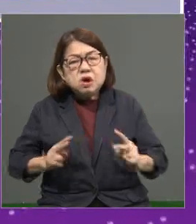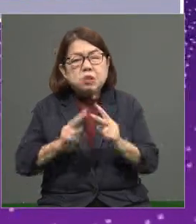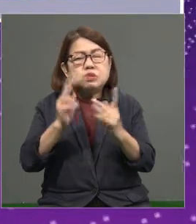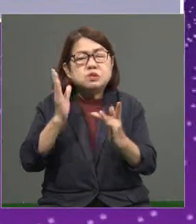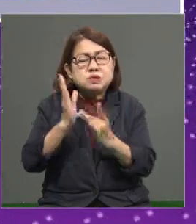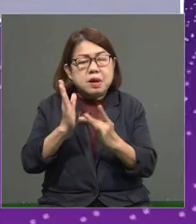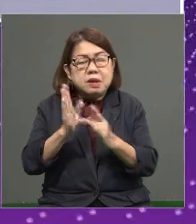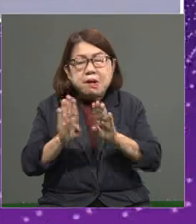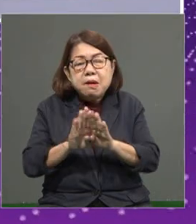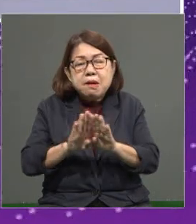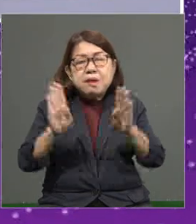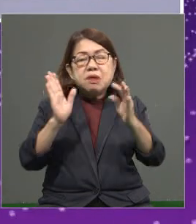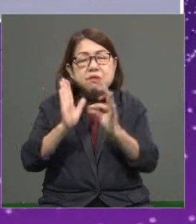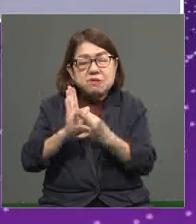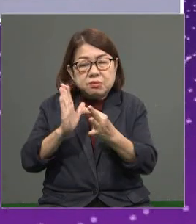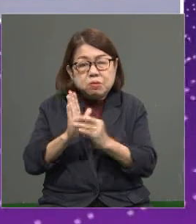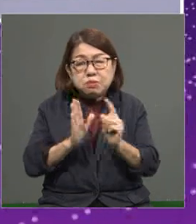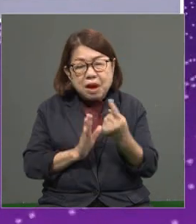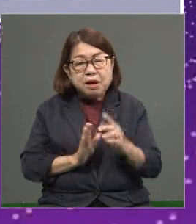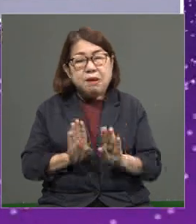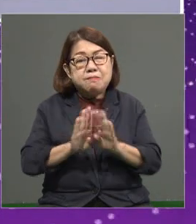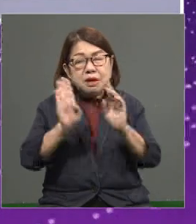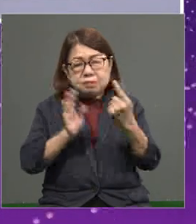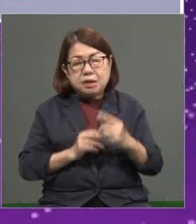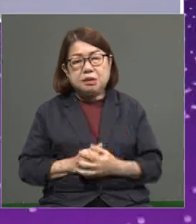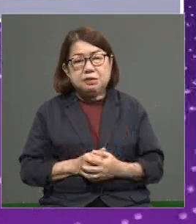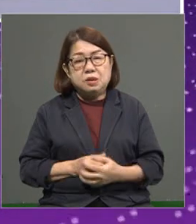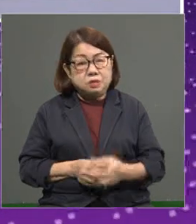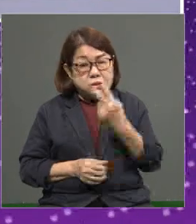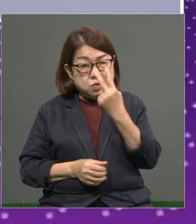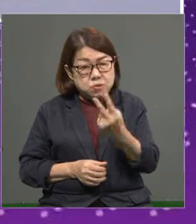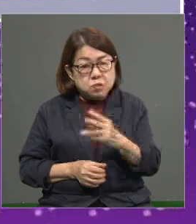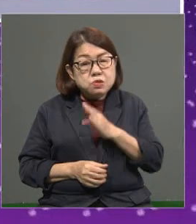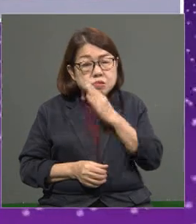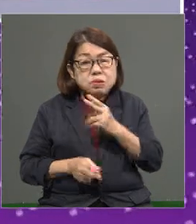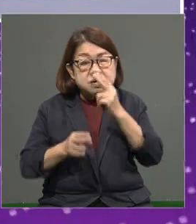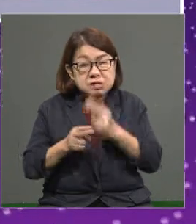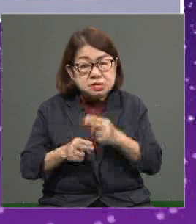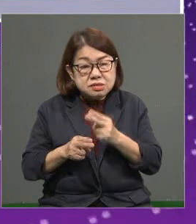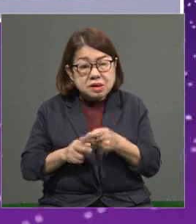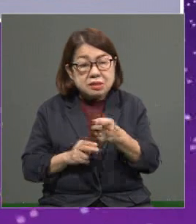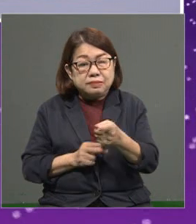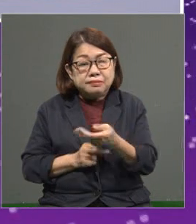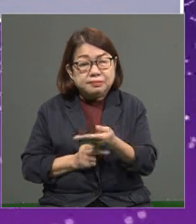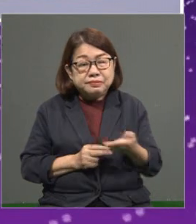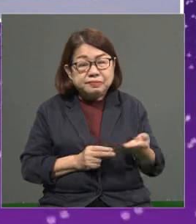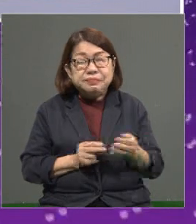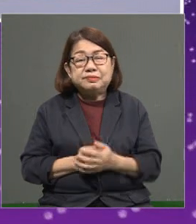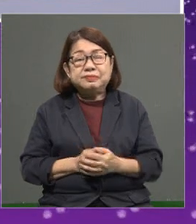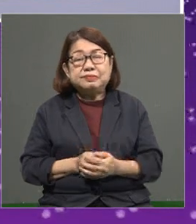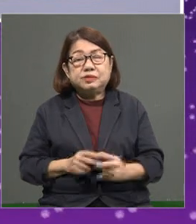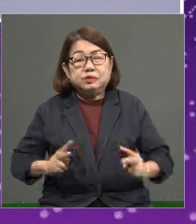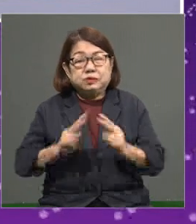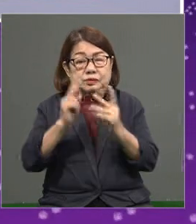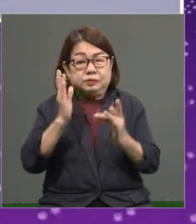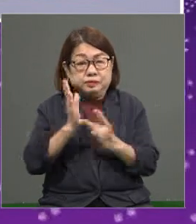เปิดเพจ Facebookใหม่เขาบอกงี้ว่าเปิดเพจใหม่เลยนะครับคือถ้าเห็นชื่อว่าชื่อว่าฟOffice regionนะอย่า